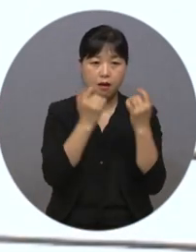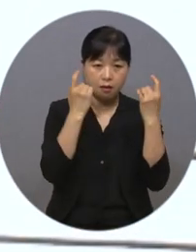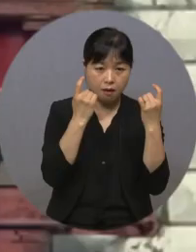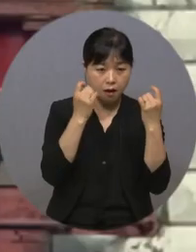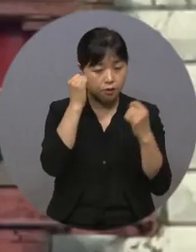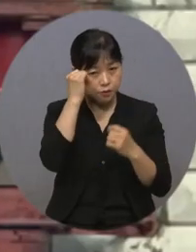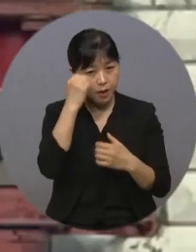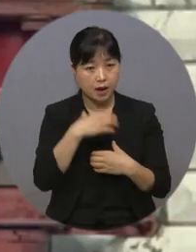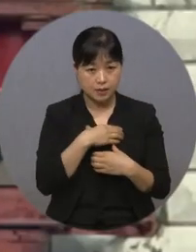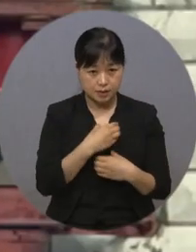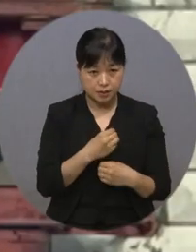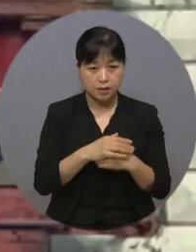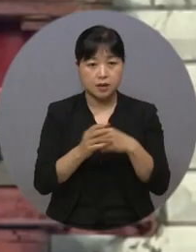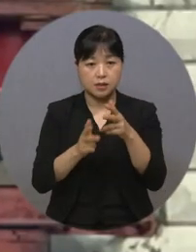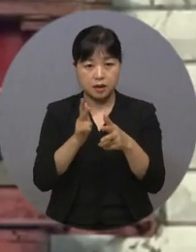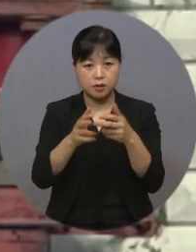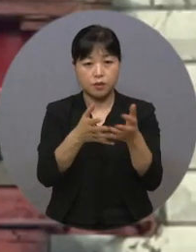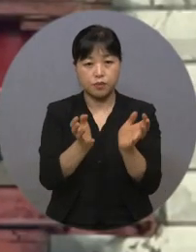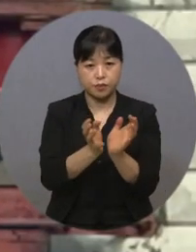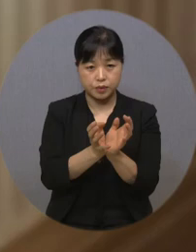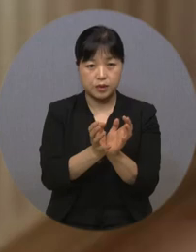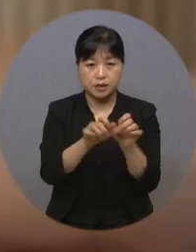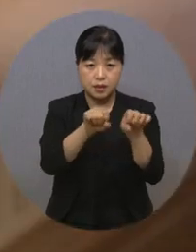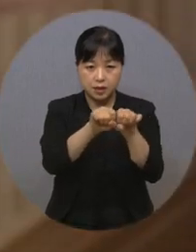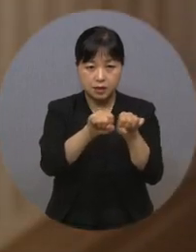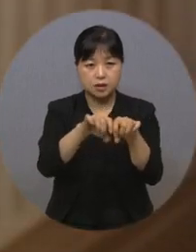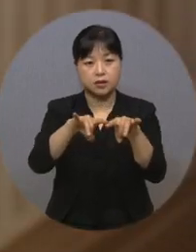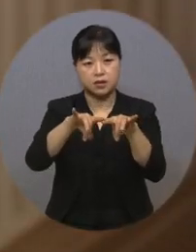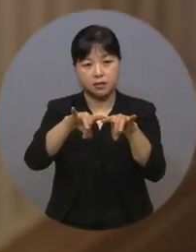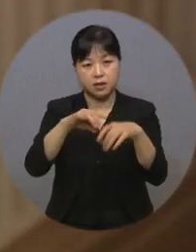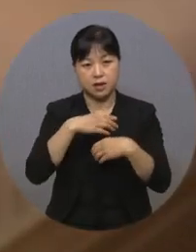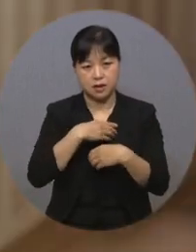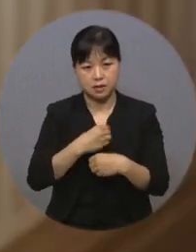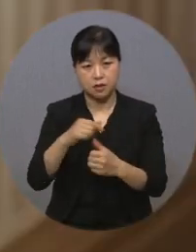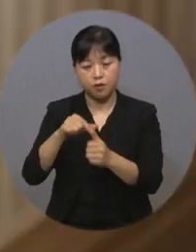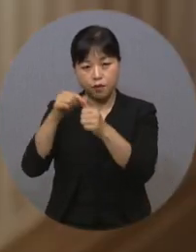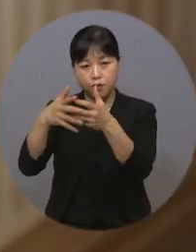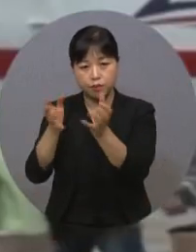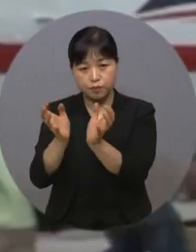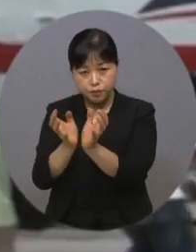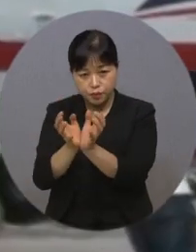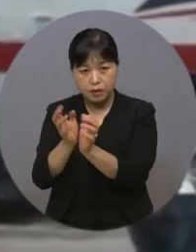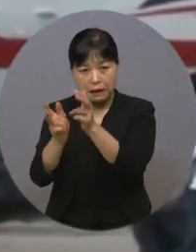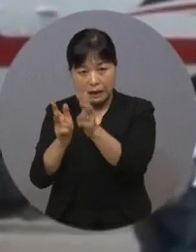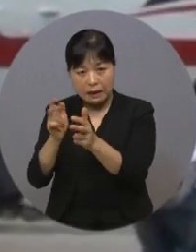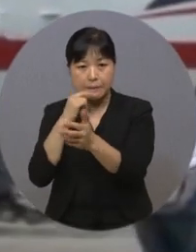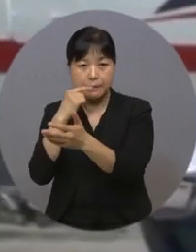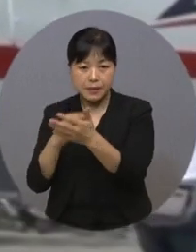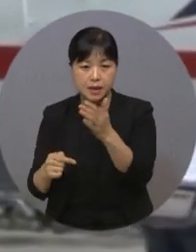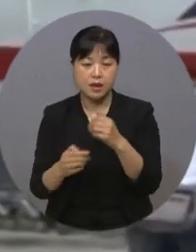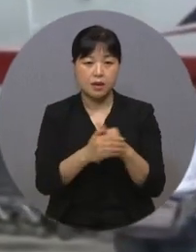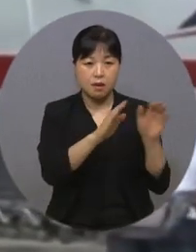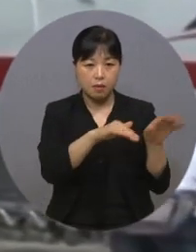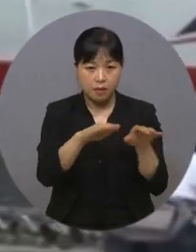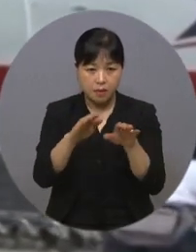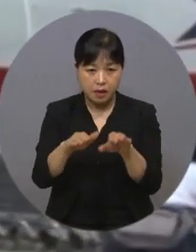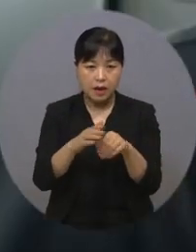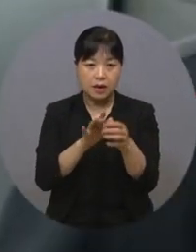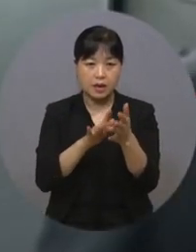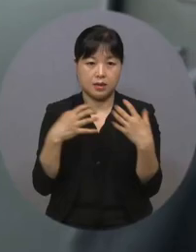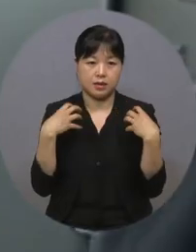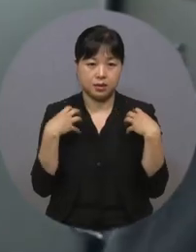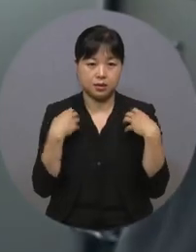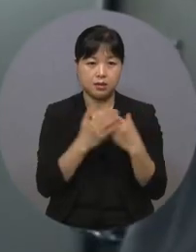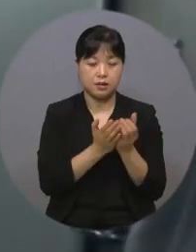안전을, 산업부는 가스 전기 안전, 고용부는 산업재해, 해수부와 식약처는 연안